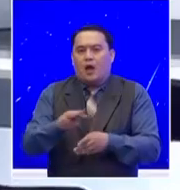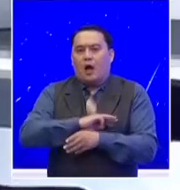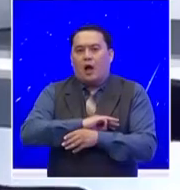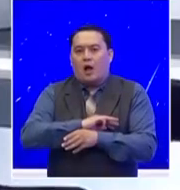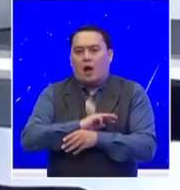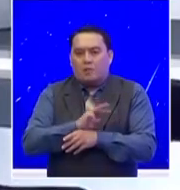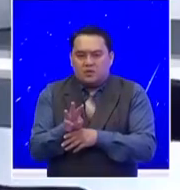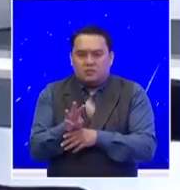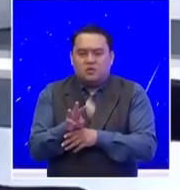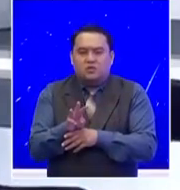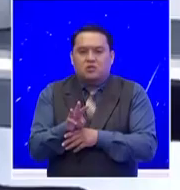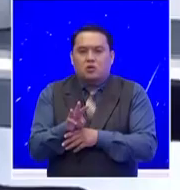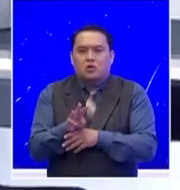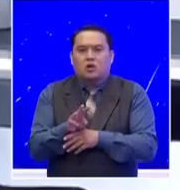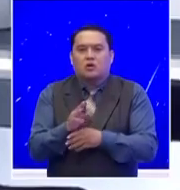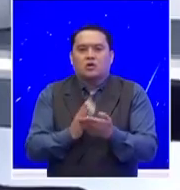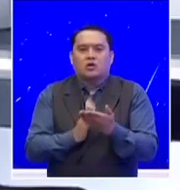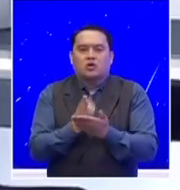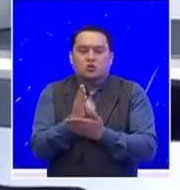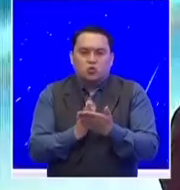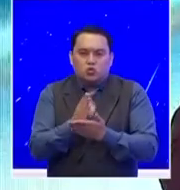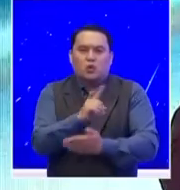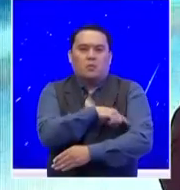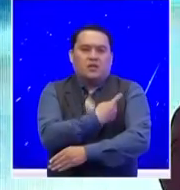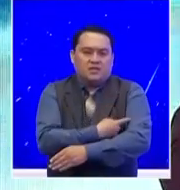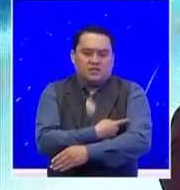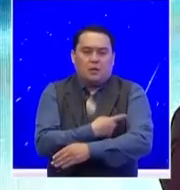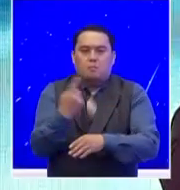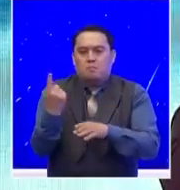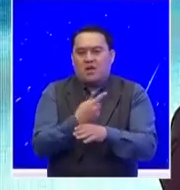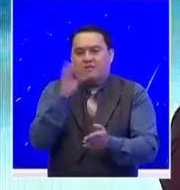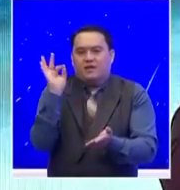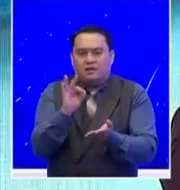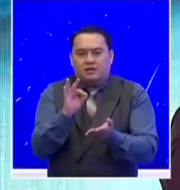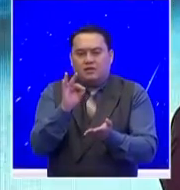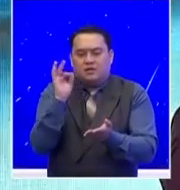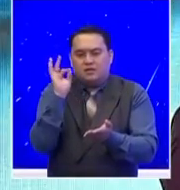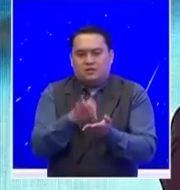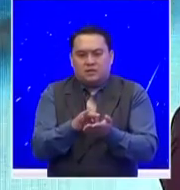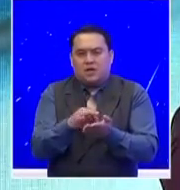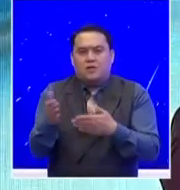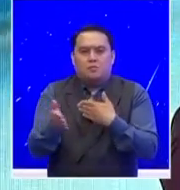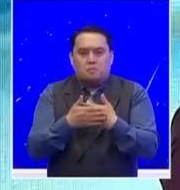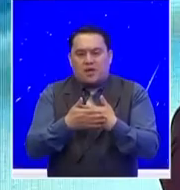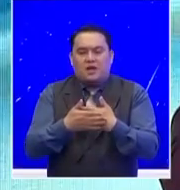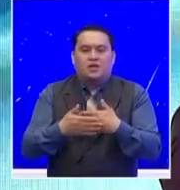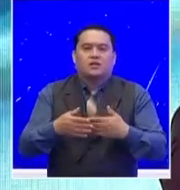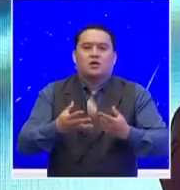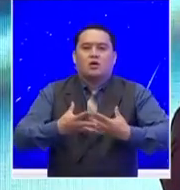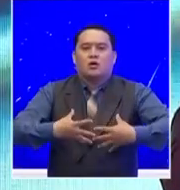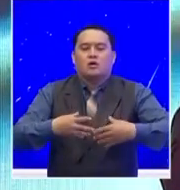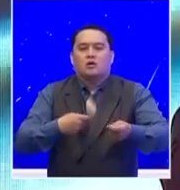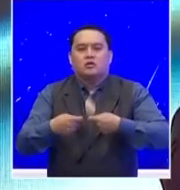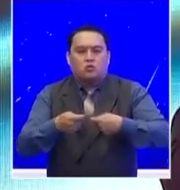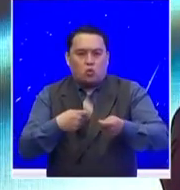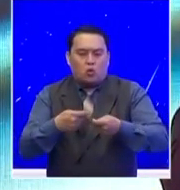обеспечения СИЗами медицинских работников, то это первая задача, которая стоит перед местными исполнительными органами. Также